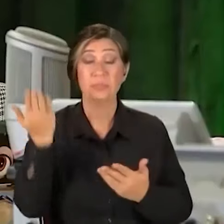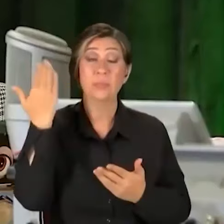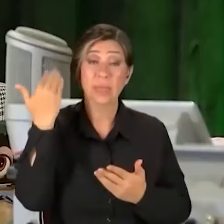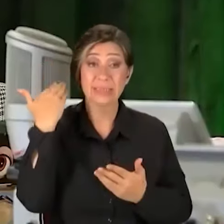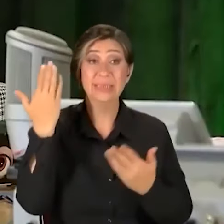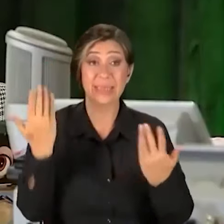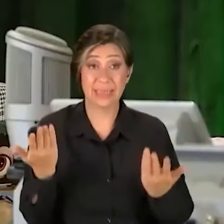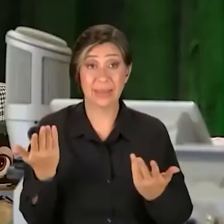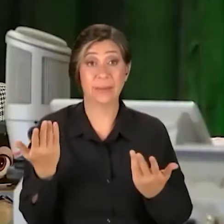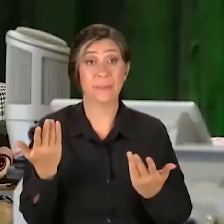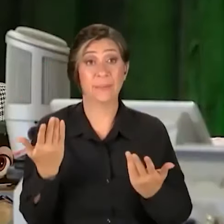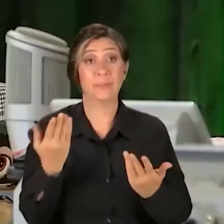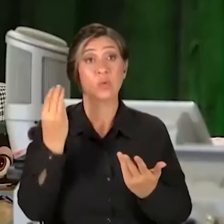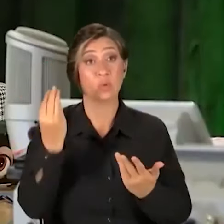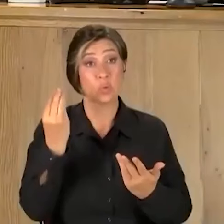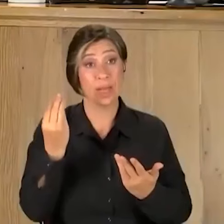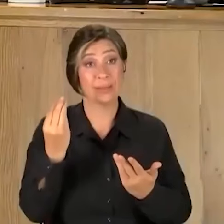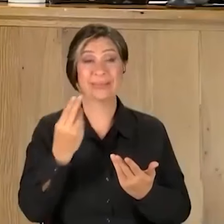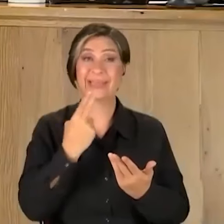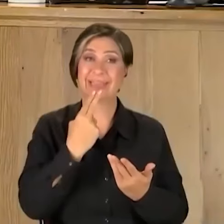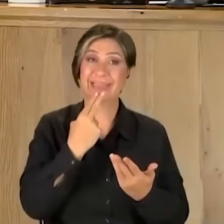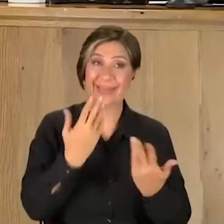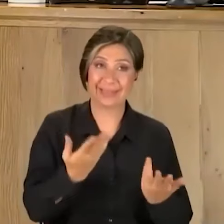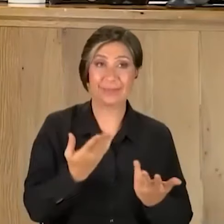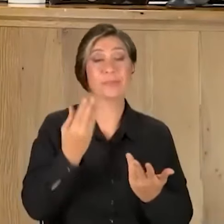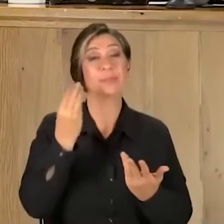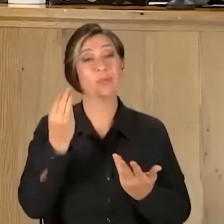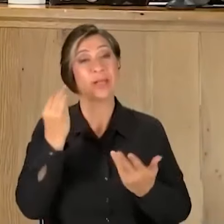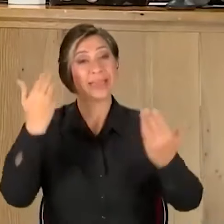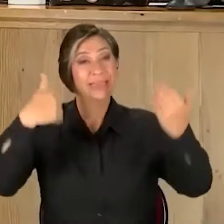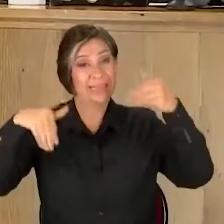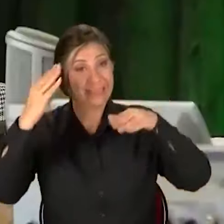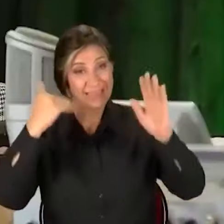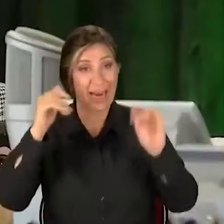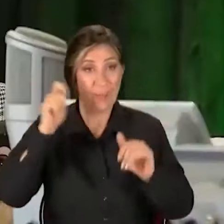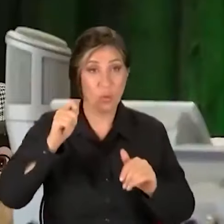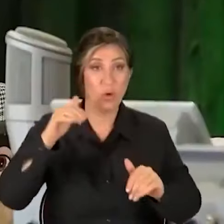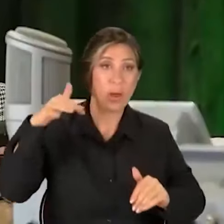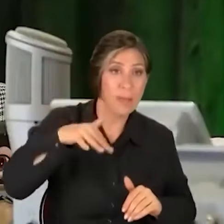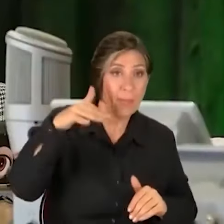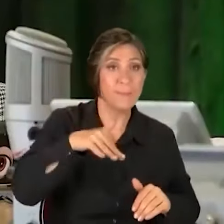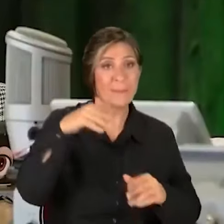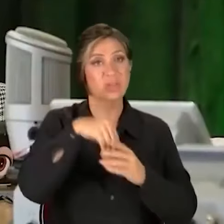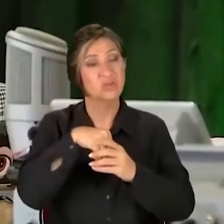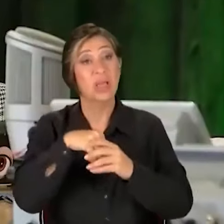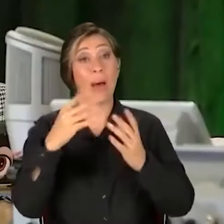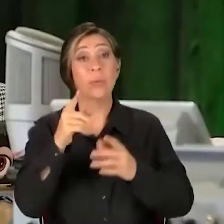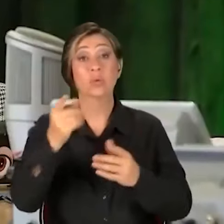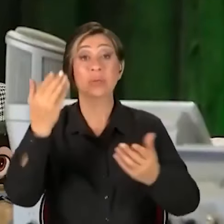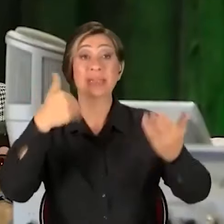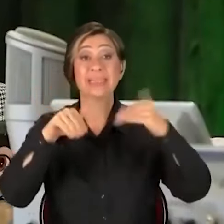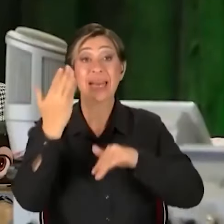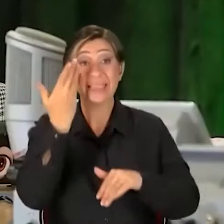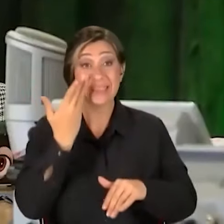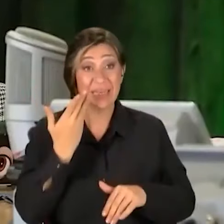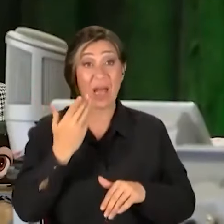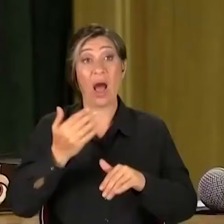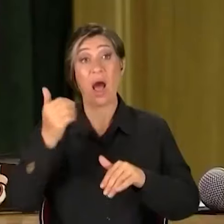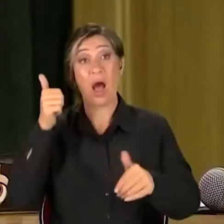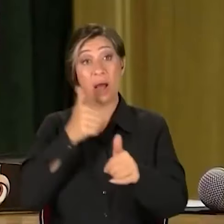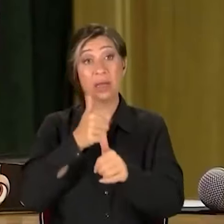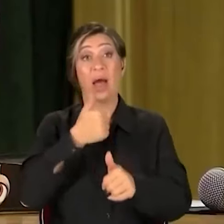de güzel lady'ler, güzel kadınlar, güzel danslar yapıyordu hip hop kliplerinde ama siz o dansları izlerken